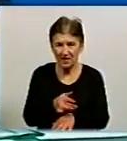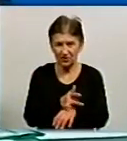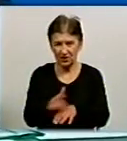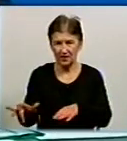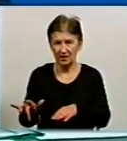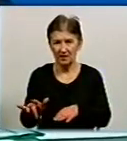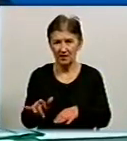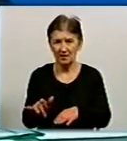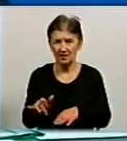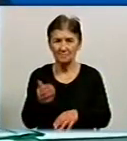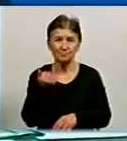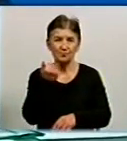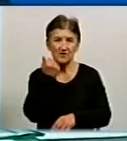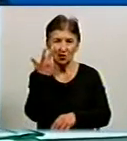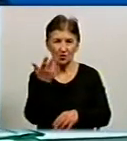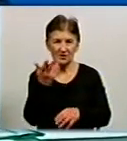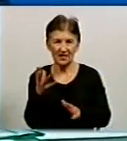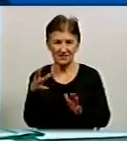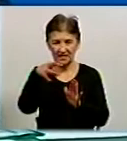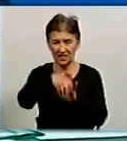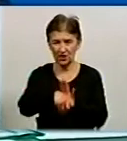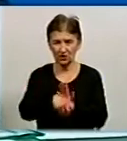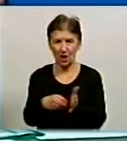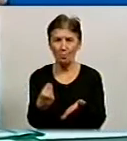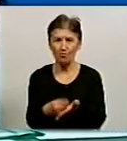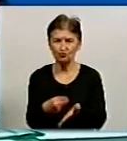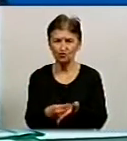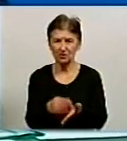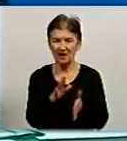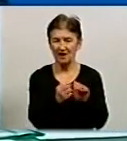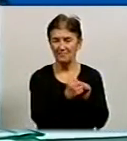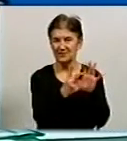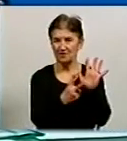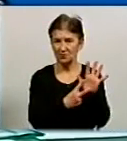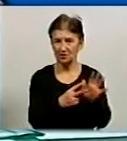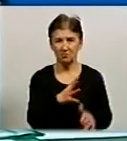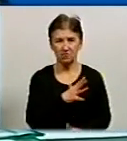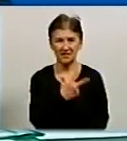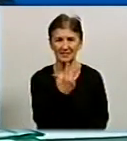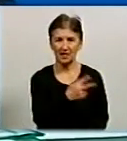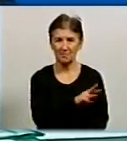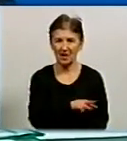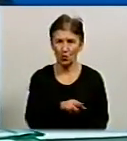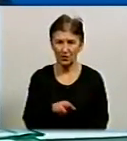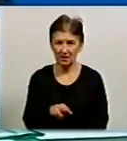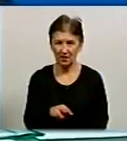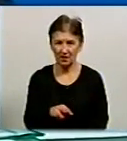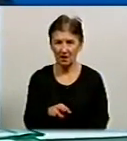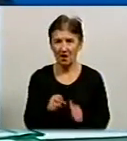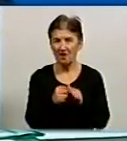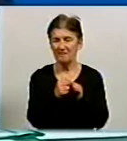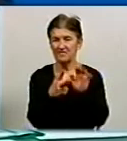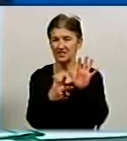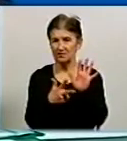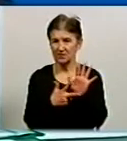коли задаєш бюджет, от, наприклад, в 2017 році це був 3 мільйони гривень, у